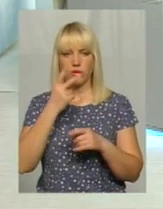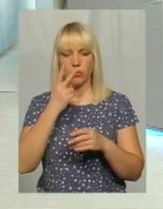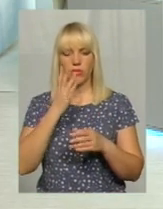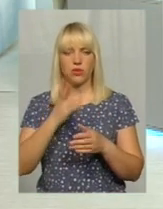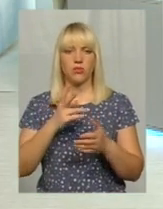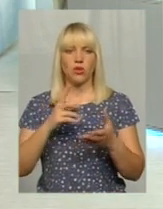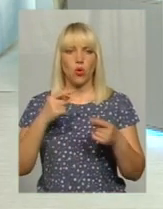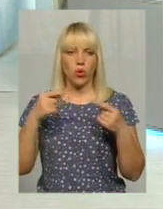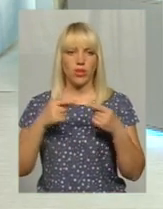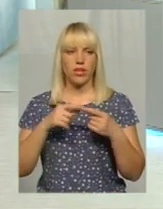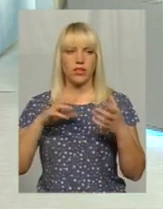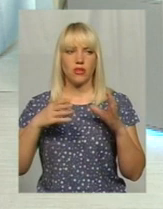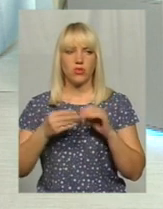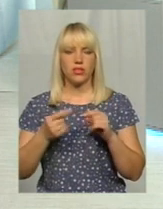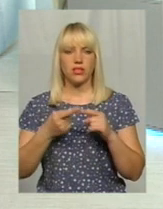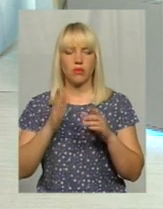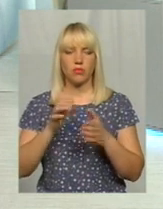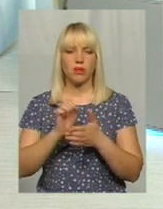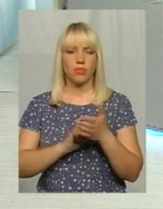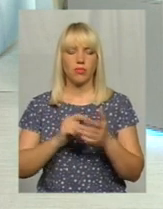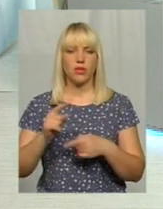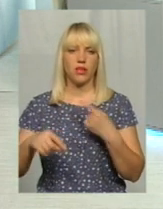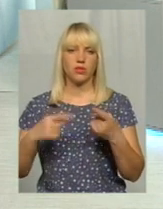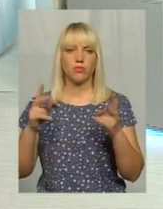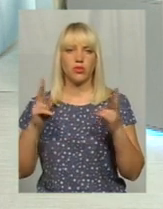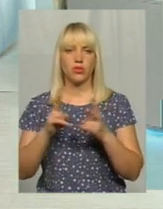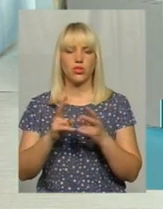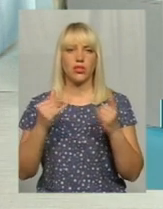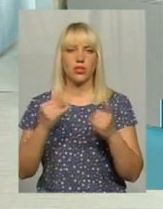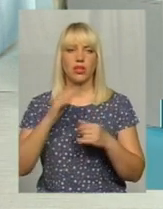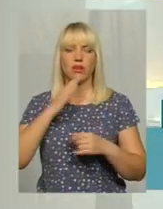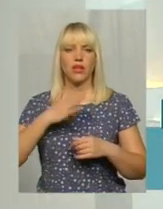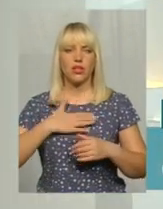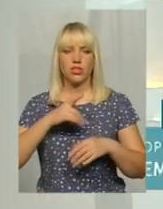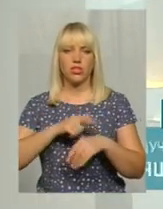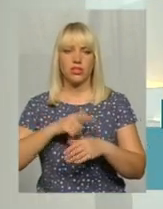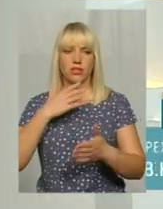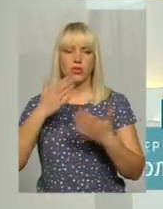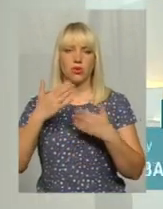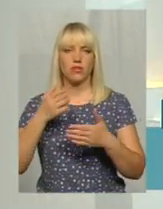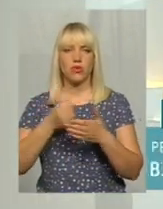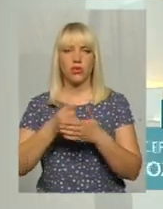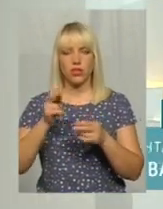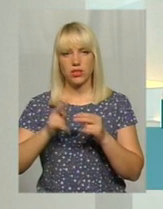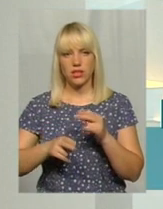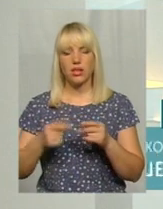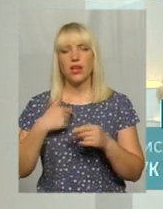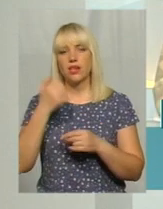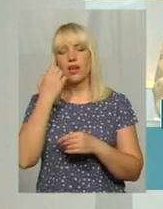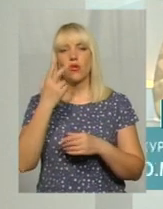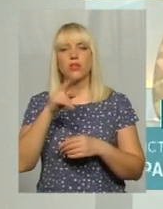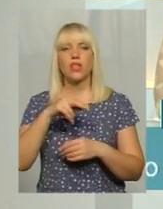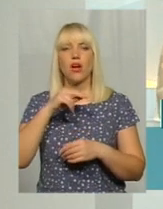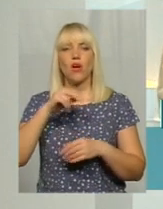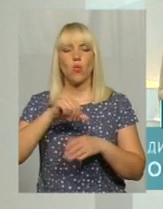результати. Ну і це вже буде приводом для наших наступних зустрічей. Наразі наш час спілкування добіг свого кінця. Я вам дякую за участь.